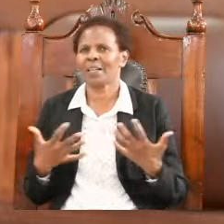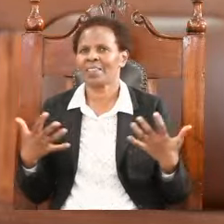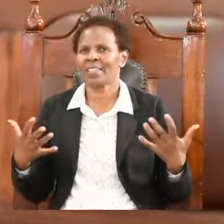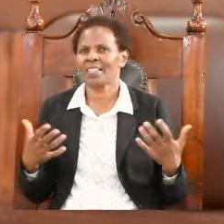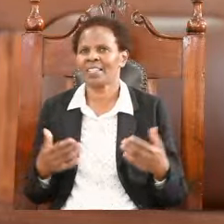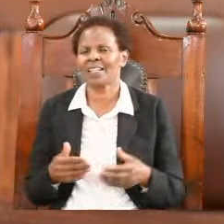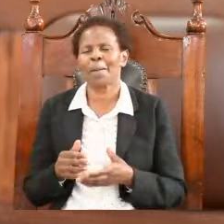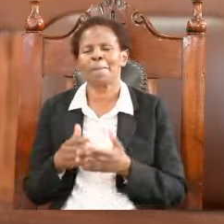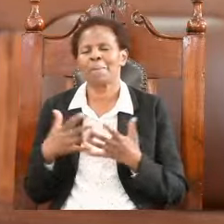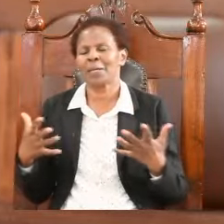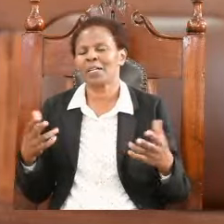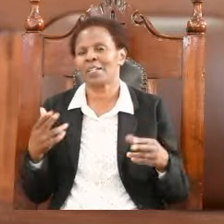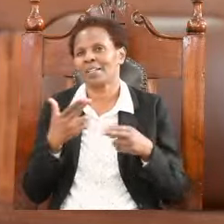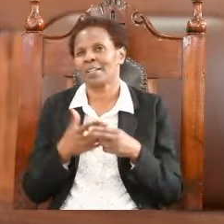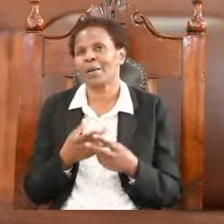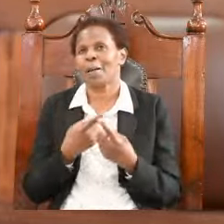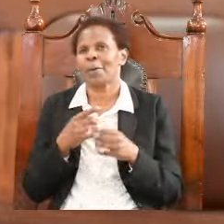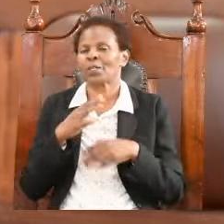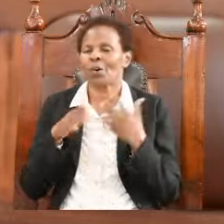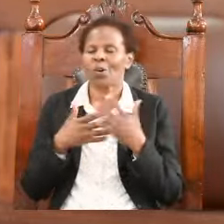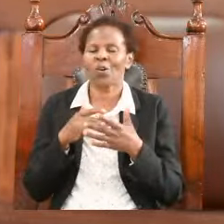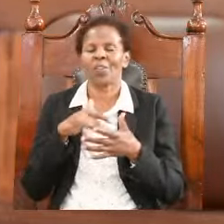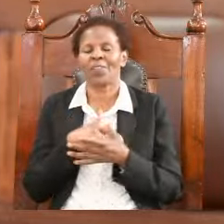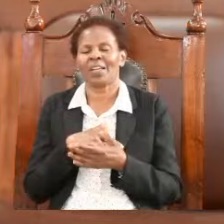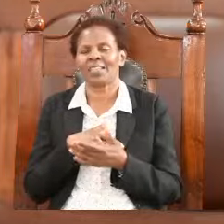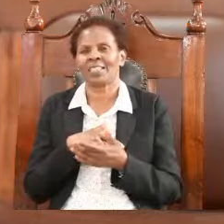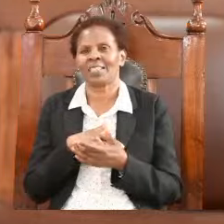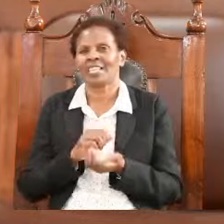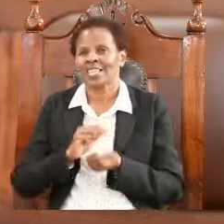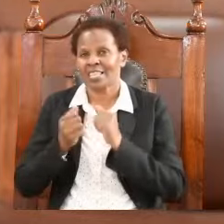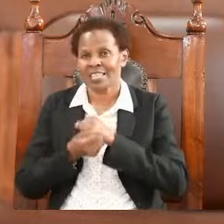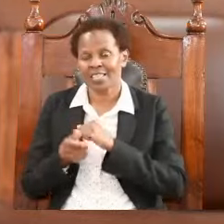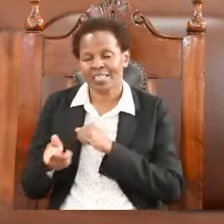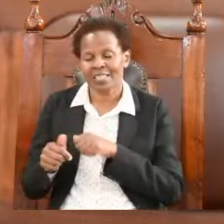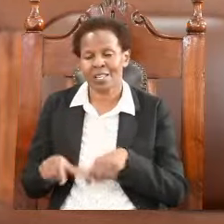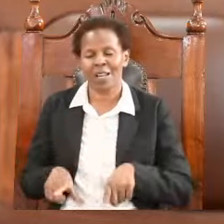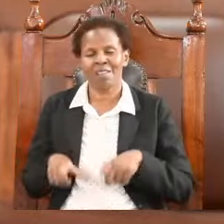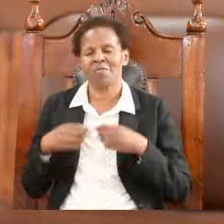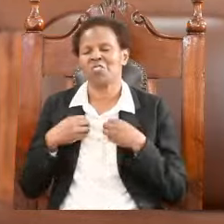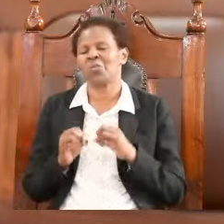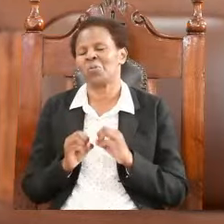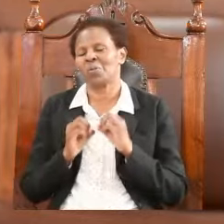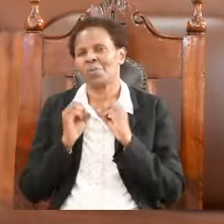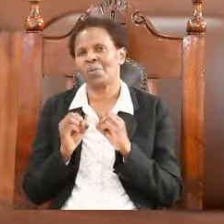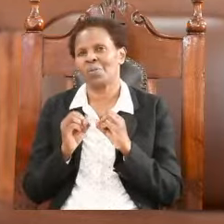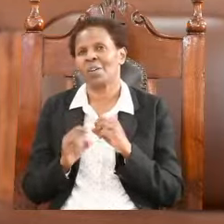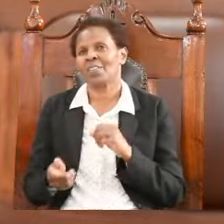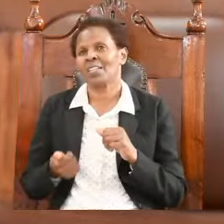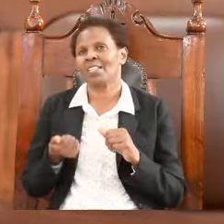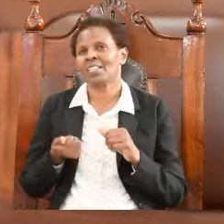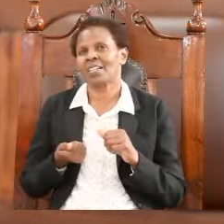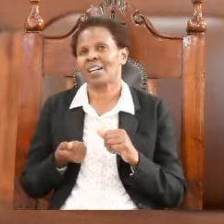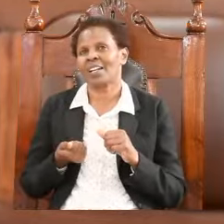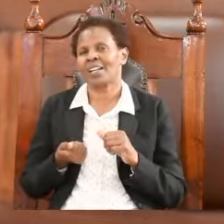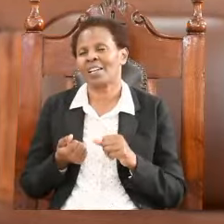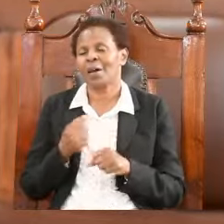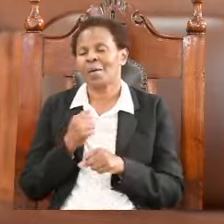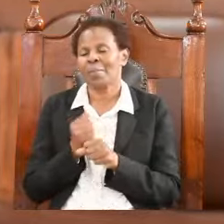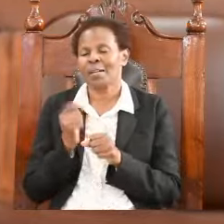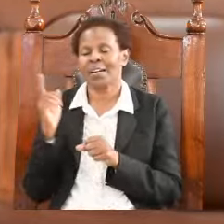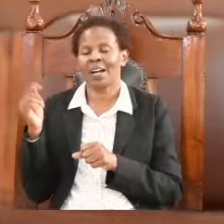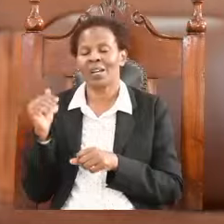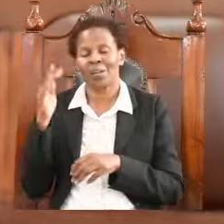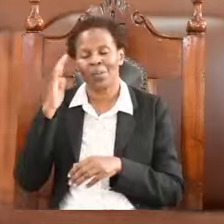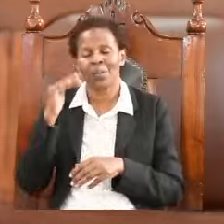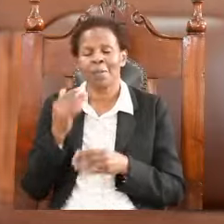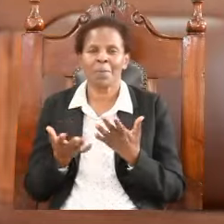ritwa inene no maundu macio mothe matingigarura muturire wake. Mwiritu uyu agatuma amenye ati no wage